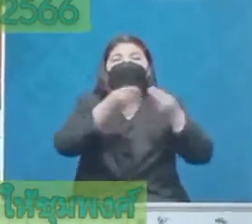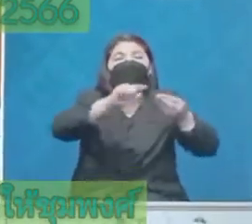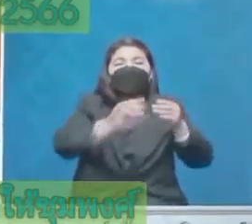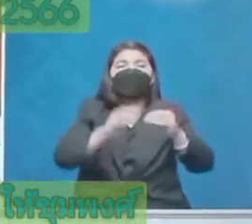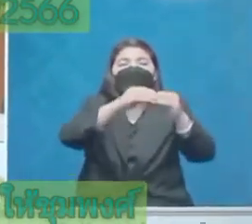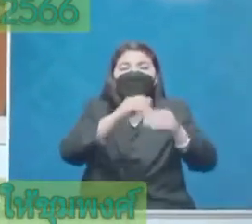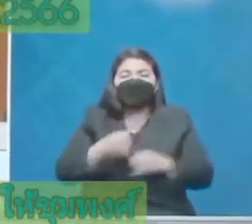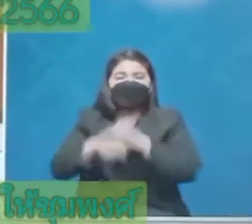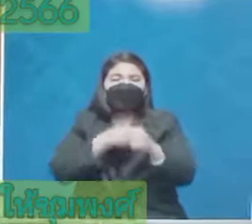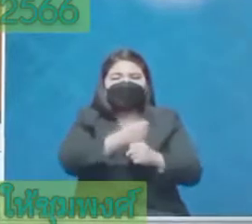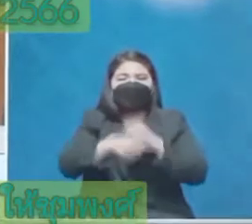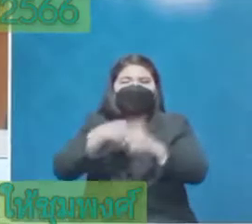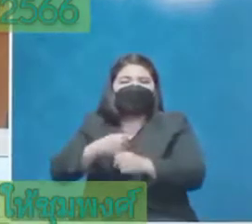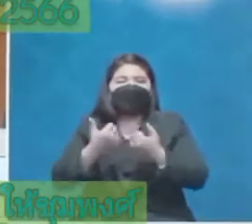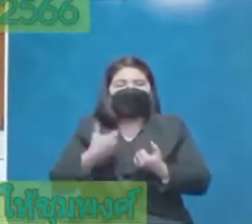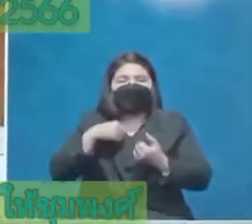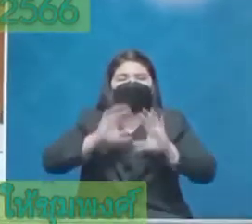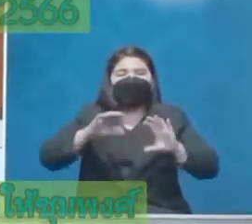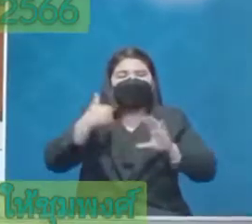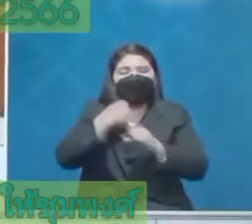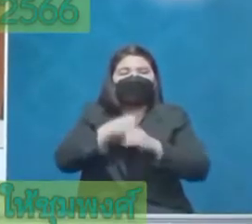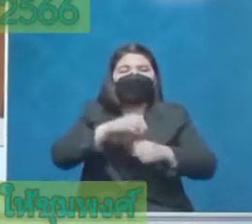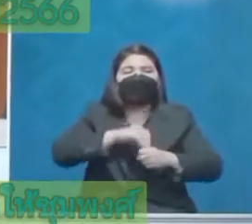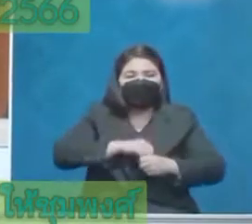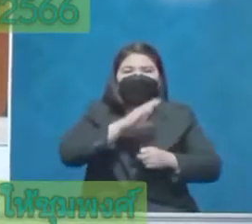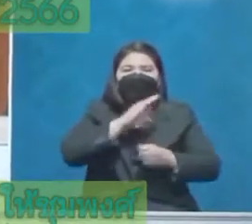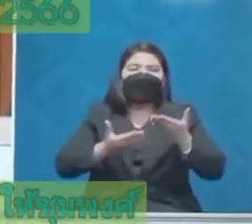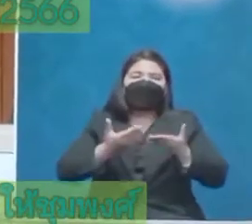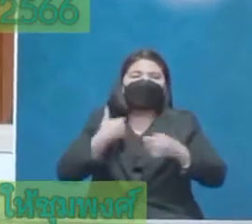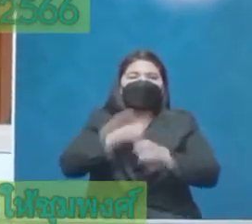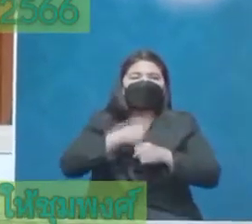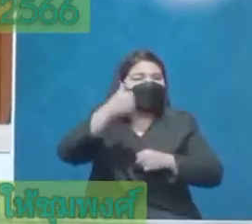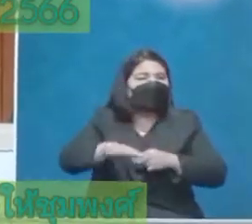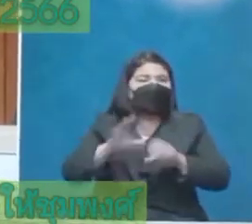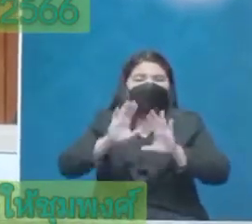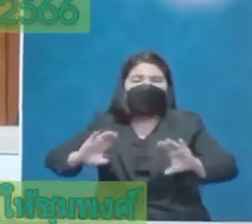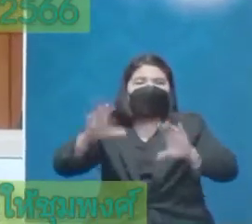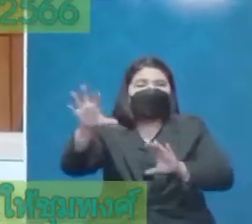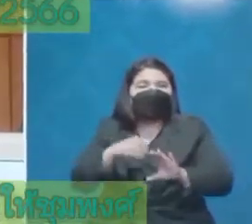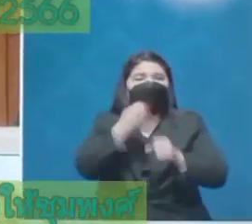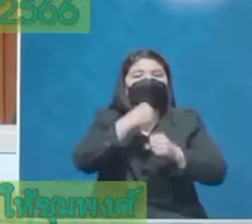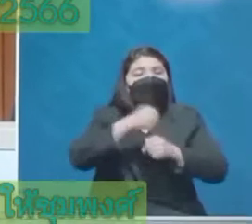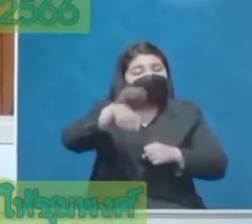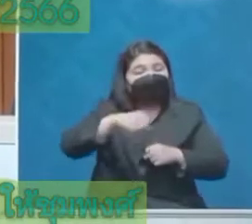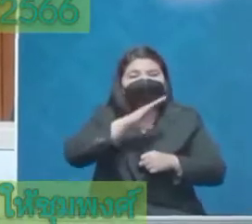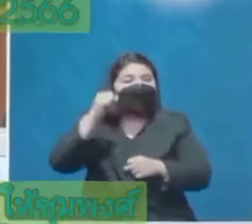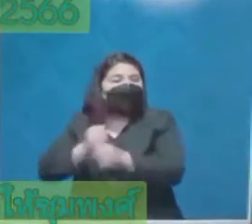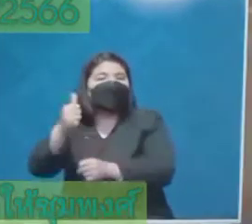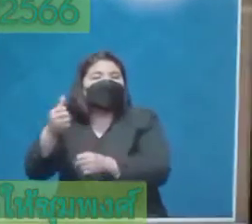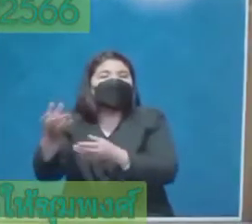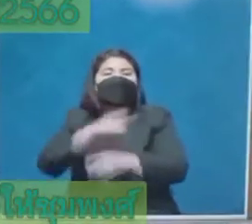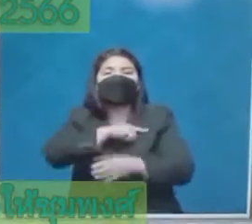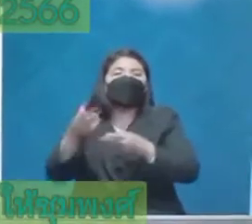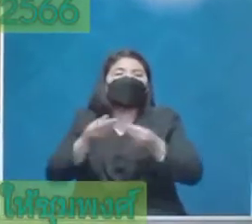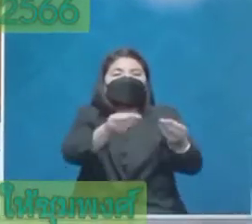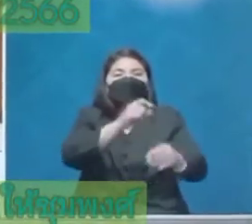นในแต่ละปีคณะกรรมการกระจายอำนาจเขาทำอยู่อะไรต้องอะไรที่ทำไม่ได้รัฐบาลก็ต้องเอากลับมาทำหรือเปล่าอะไรที่เขาทำได้ก็จะมอบหมายให้เขาทำ